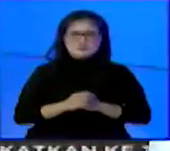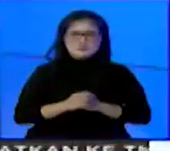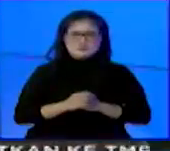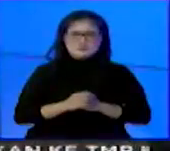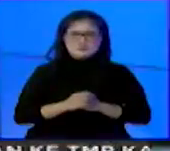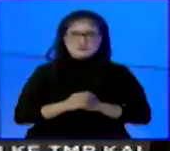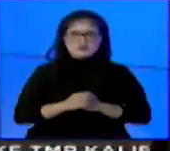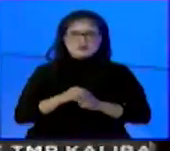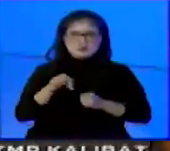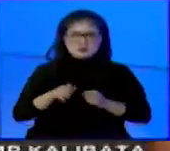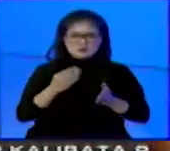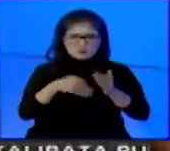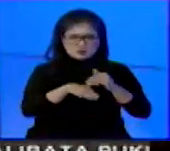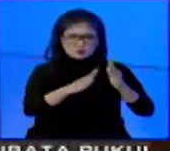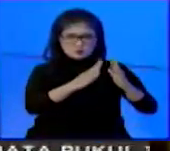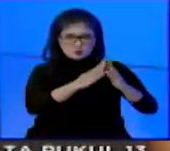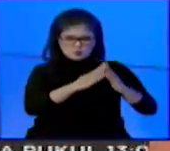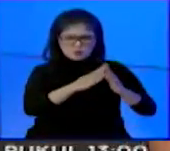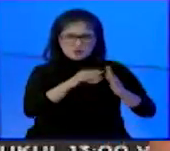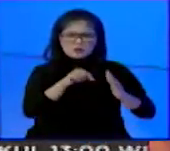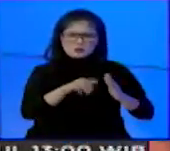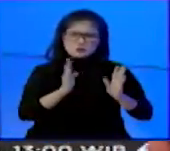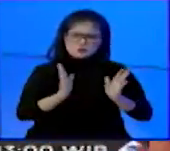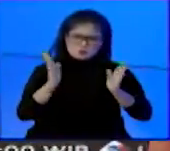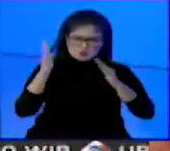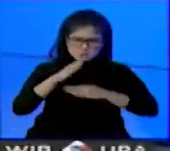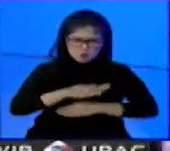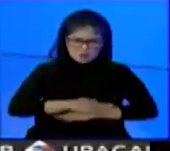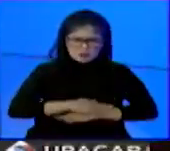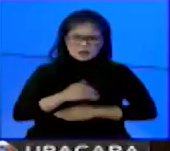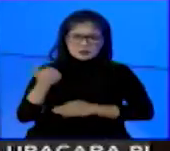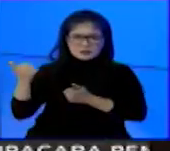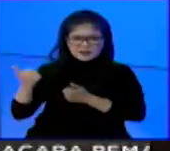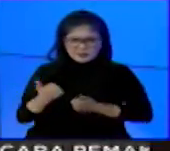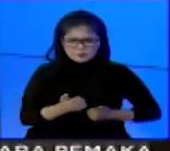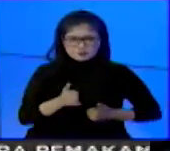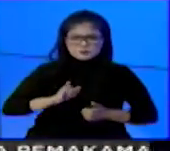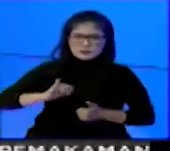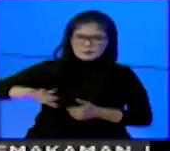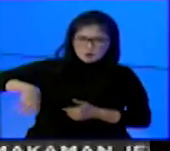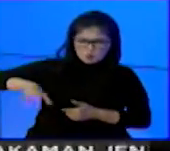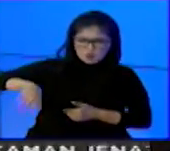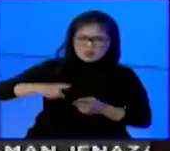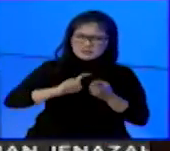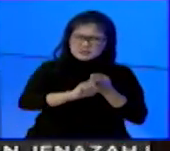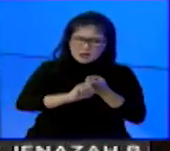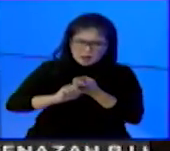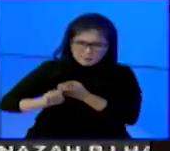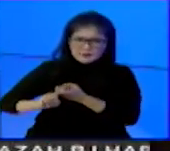Setibanya di rumah duka, jenazah B.J. Habibie disolatkan oleh para pelayat yang merupakan rekan, kerabat, hingga sahabat.